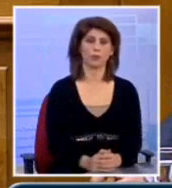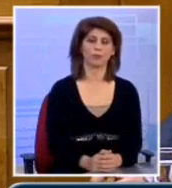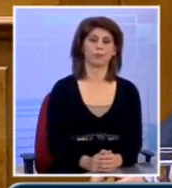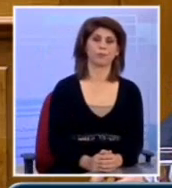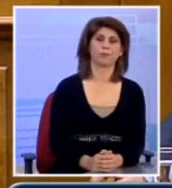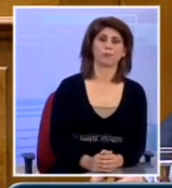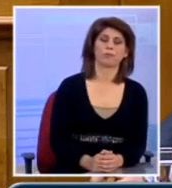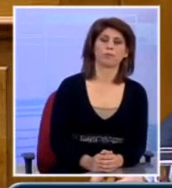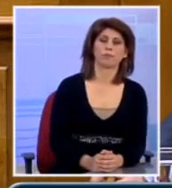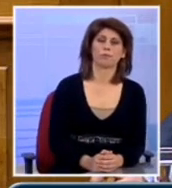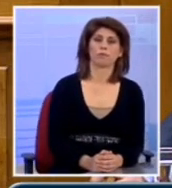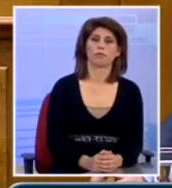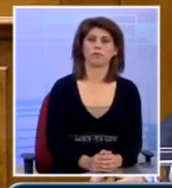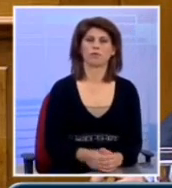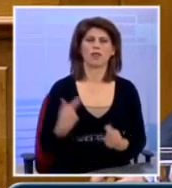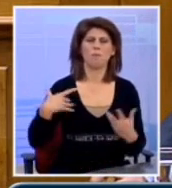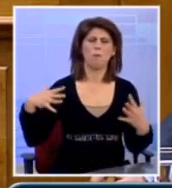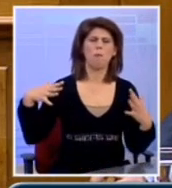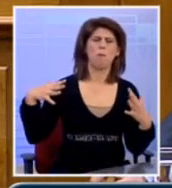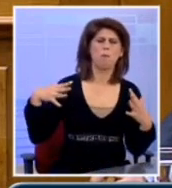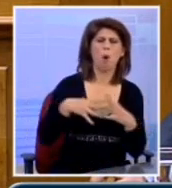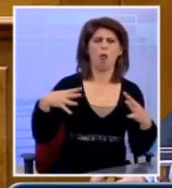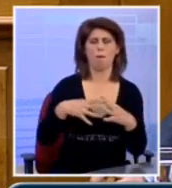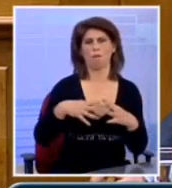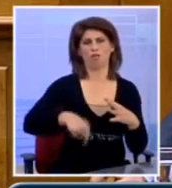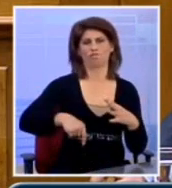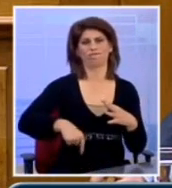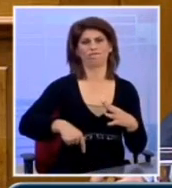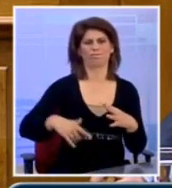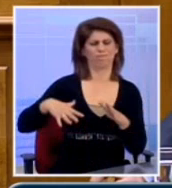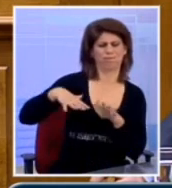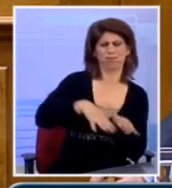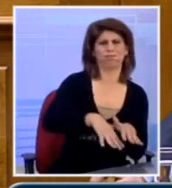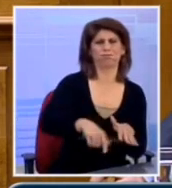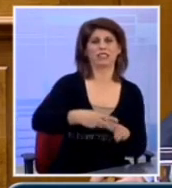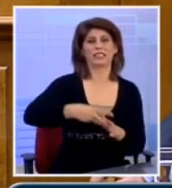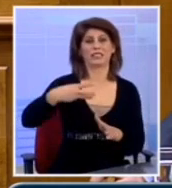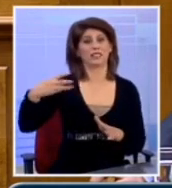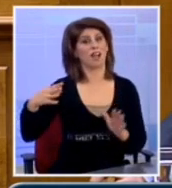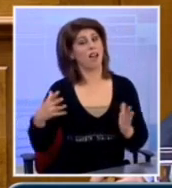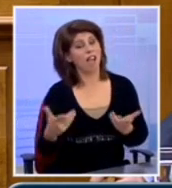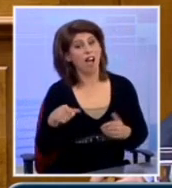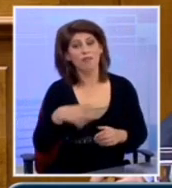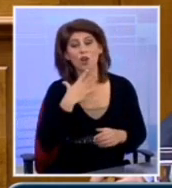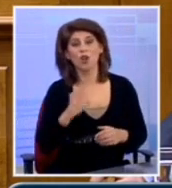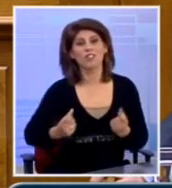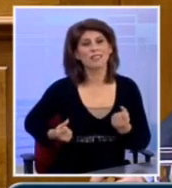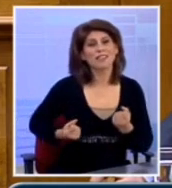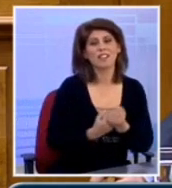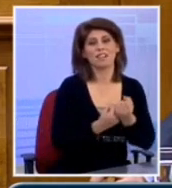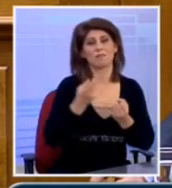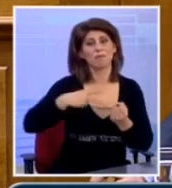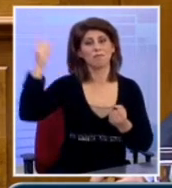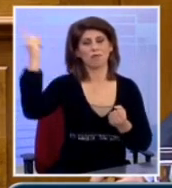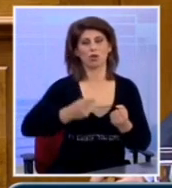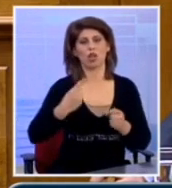που δεχόμαστε ανηλαιή πόλεμο. Αυτός είναι και ο λόγος όμως που μας στηρίζει η μεγάλη πλειοψηφία